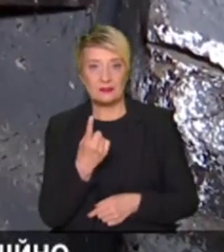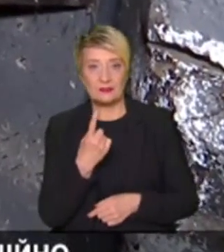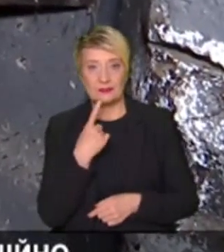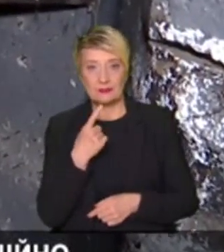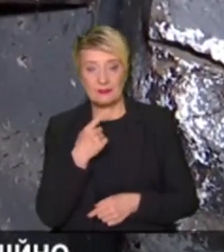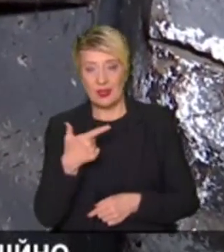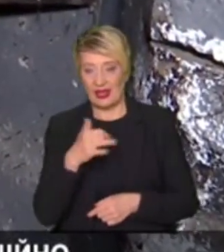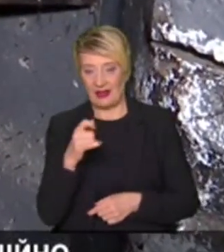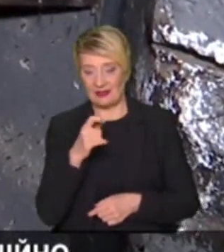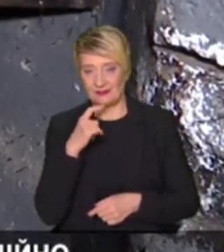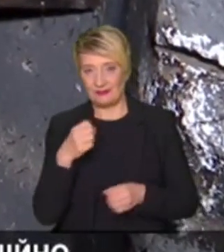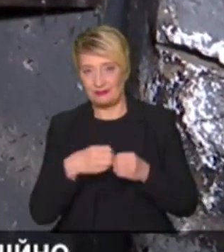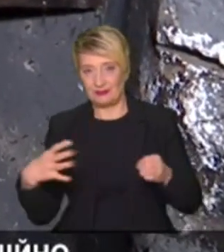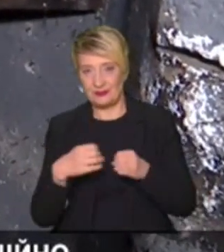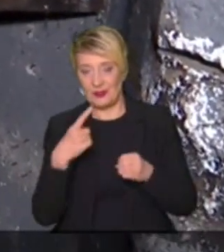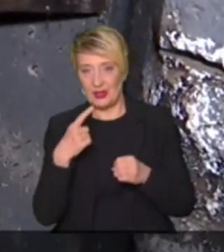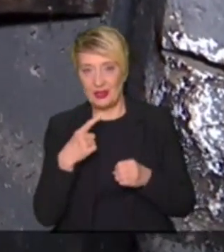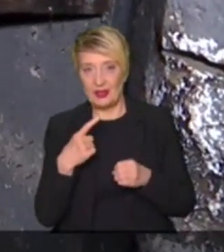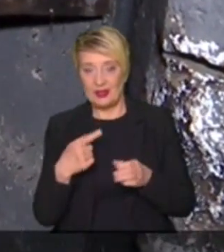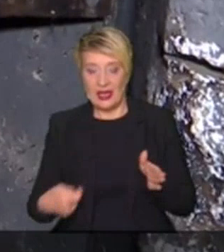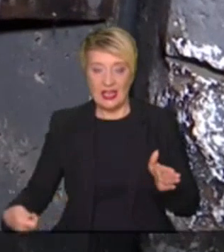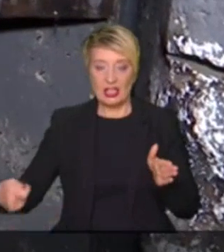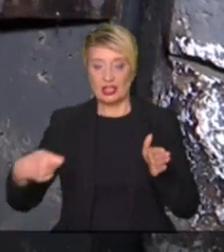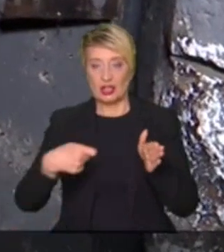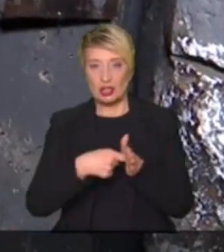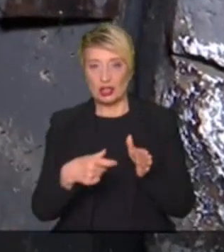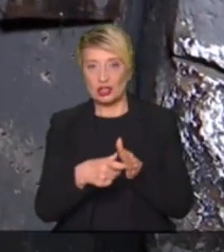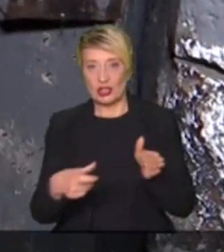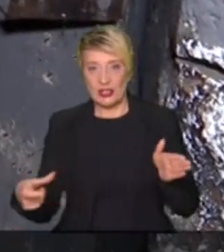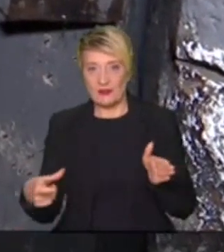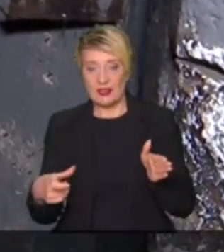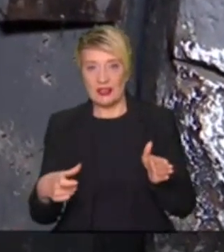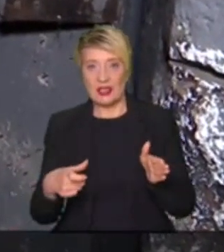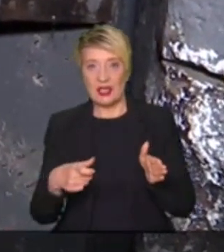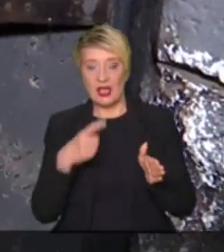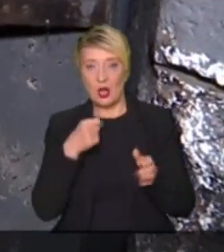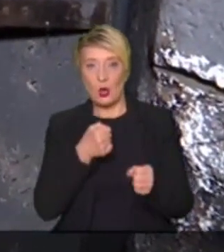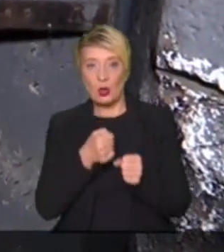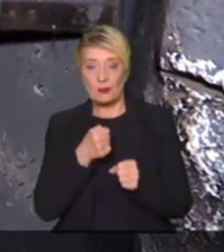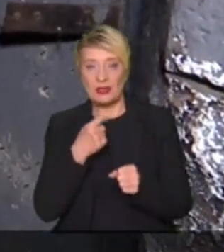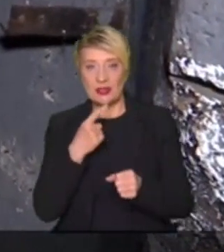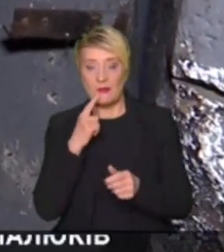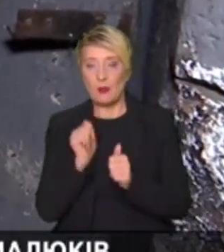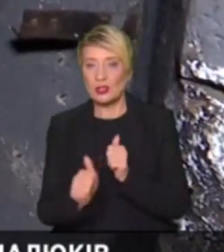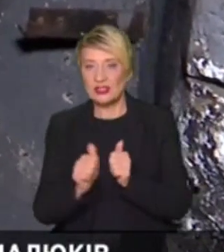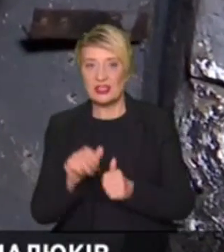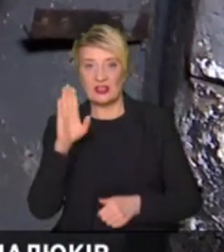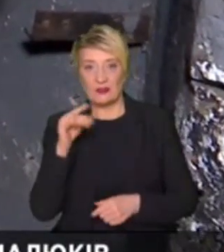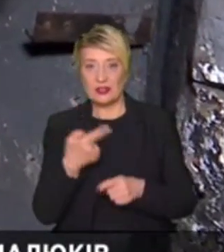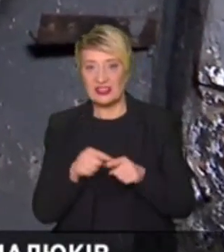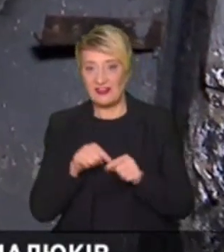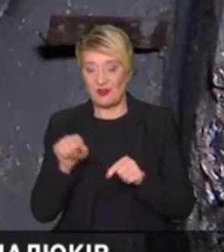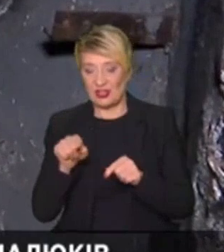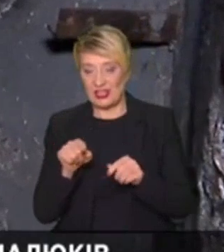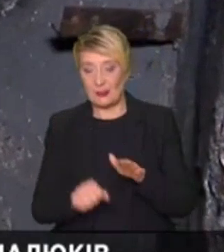стріляних, так? Для живлення, охолодження кулемета постійно водою. І в цьому доті